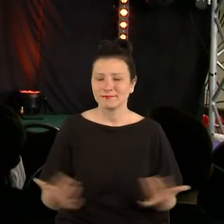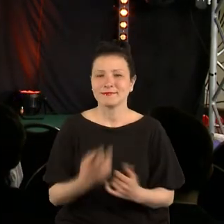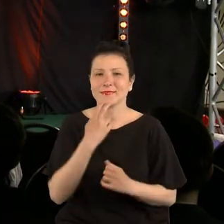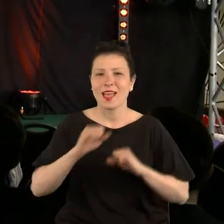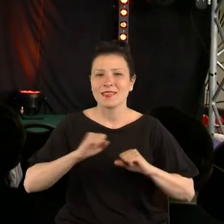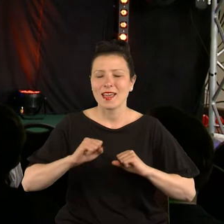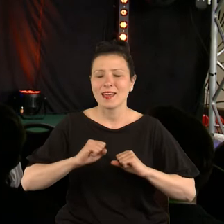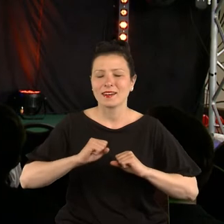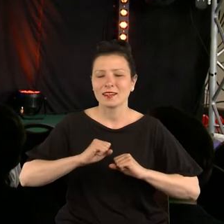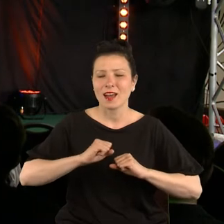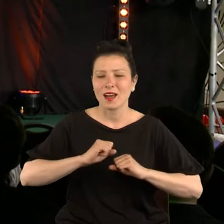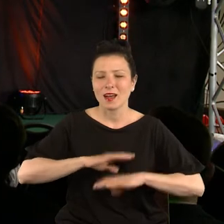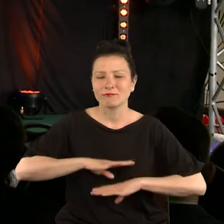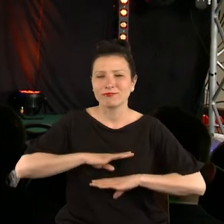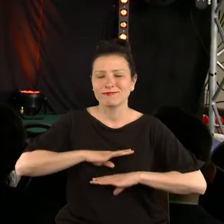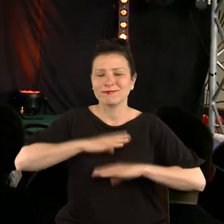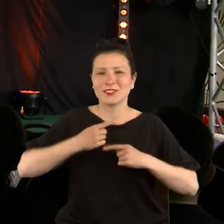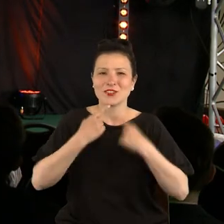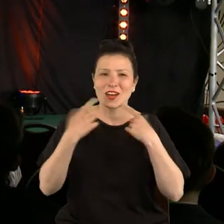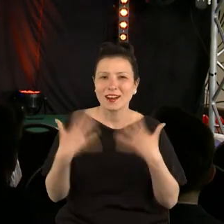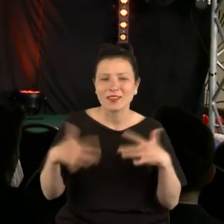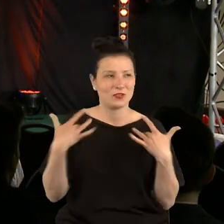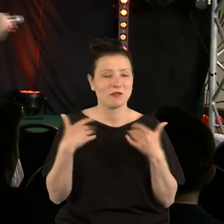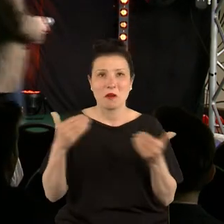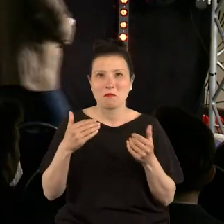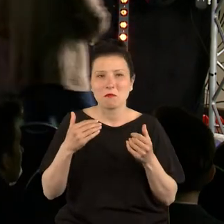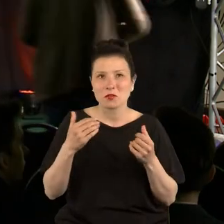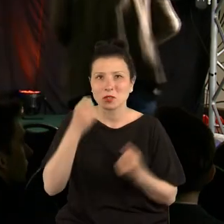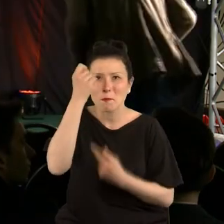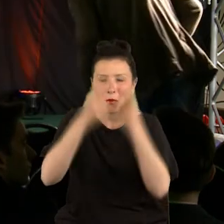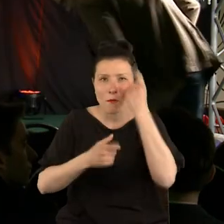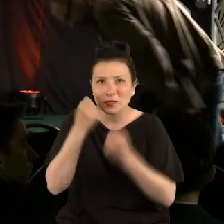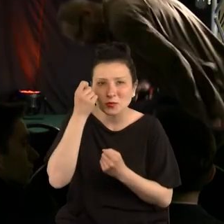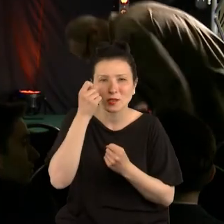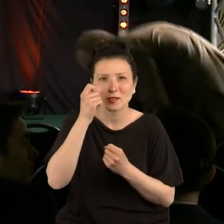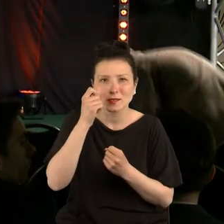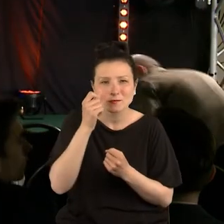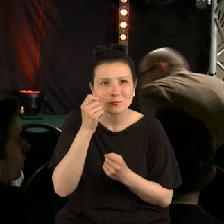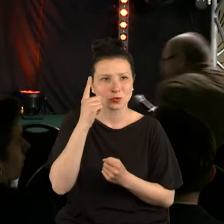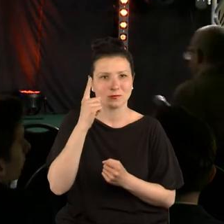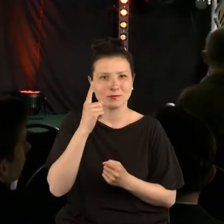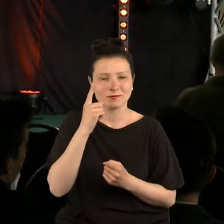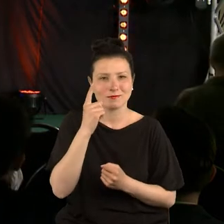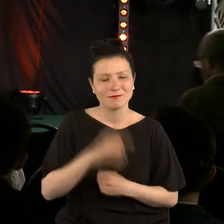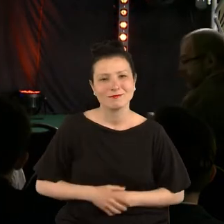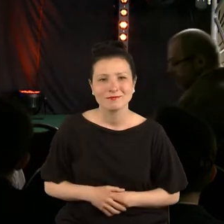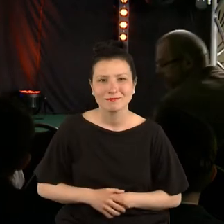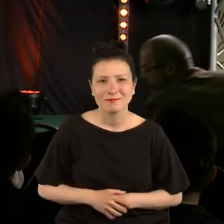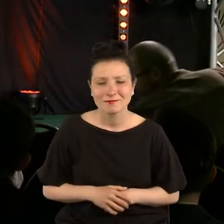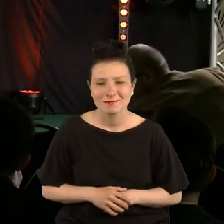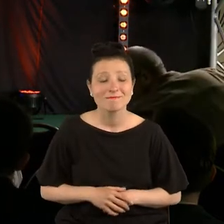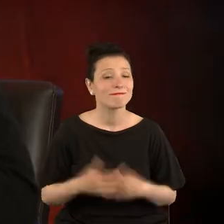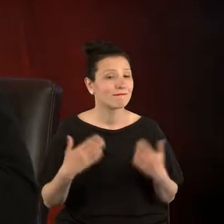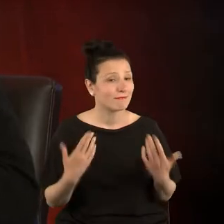energii, radości życiowej i może jakieś nowe pomysły się zrodzą. Otóż